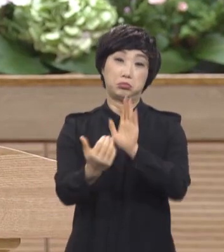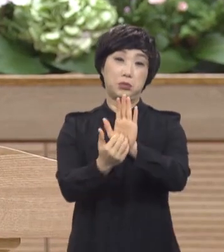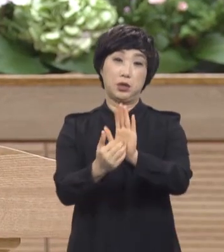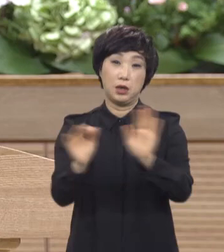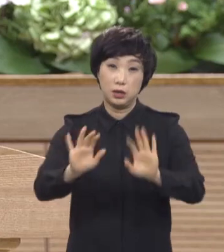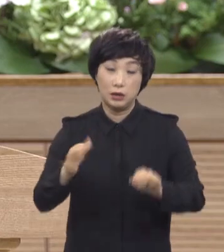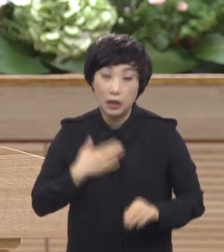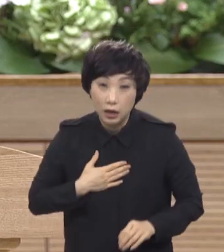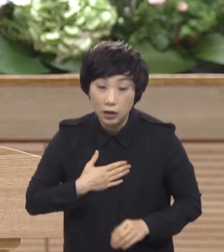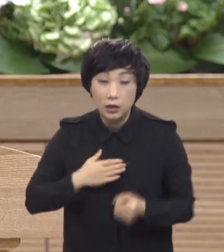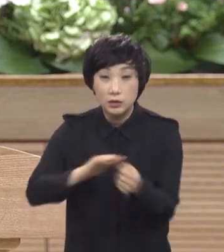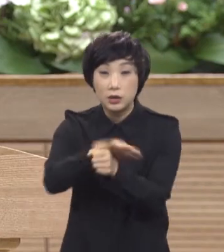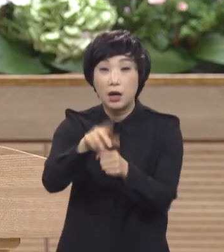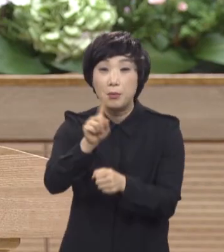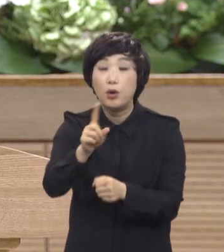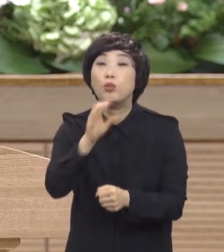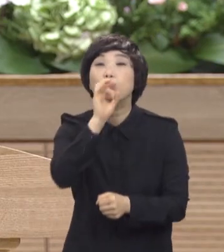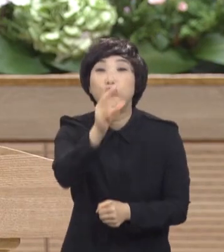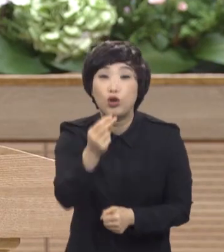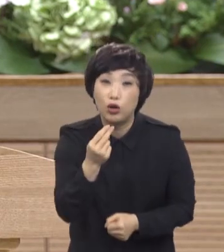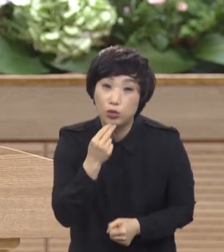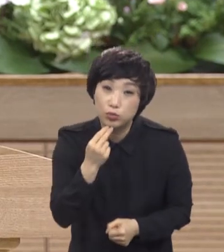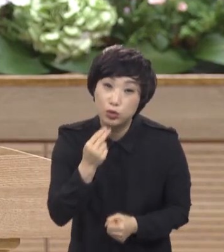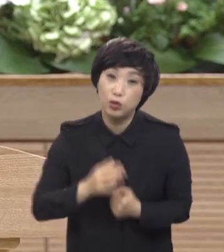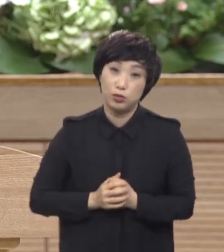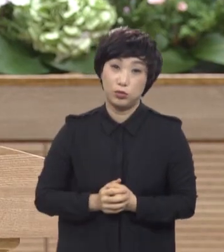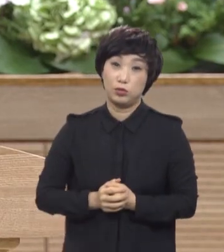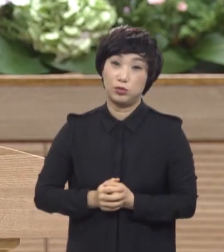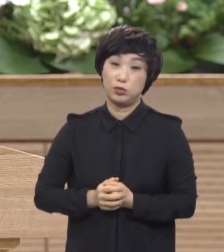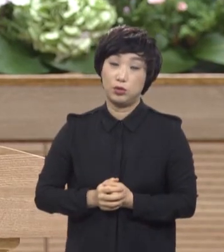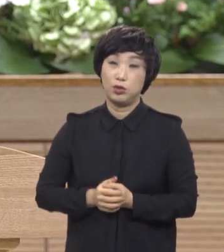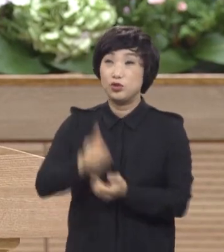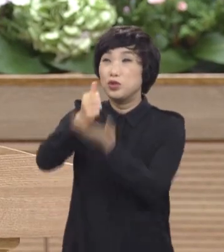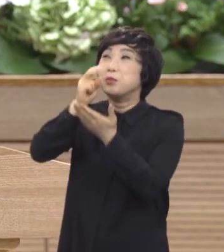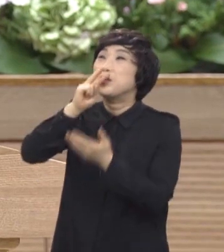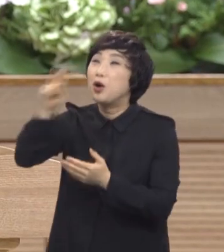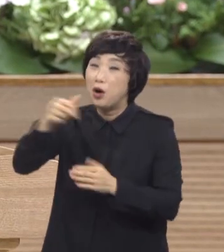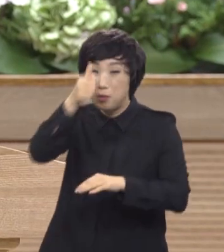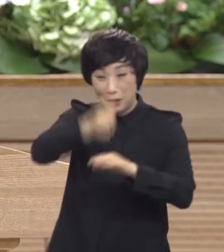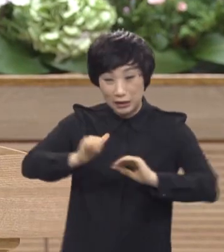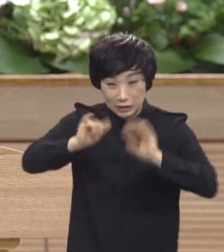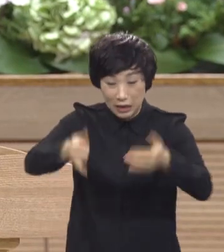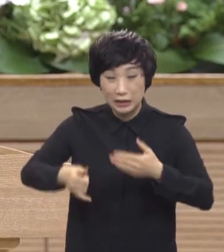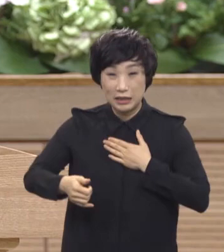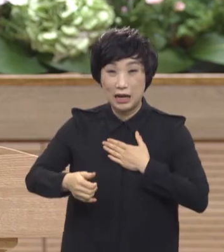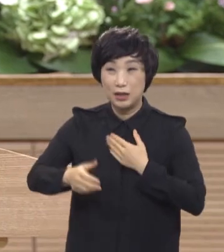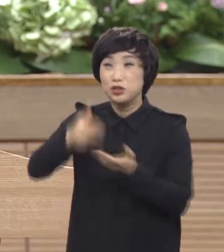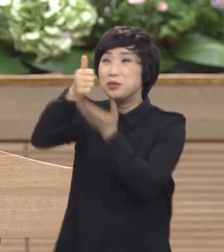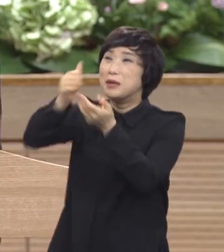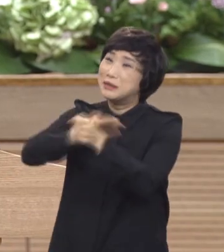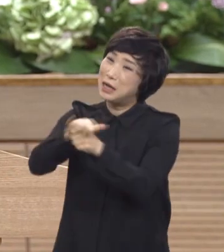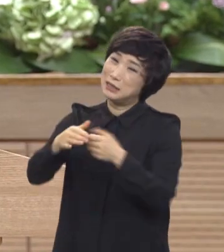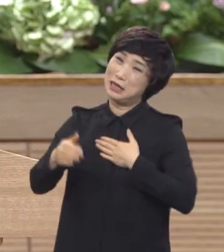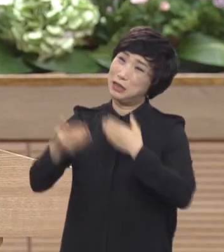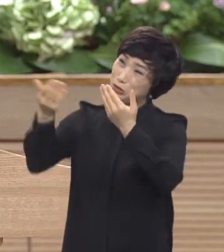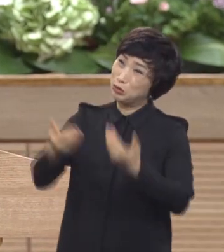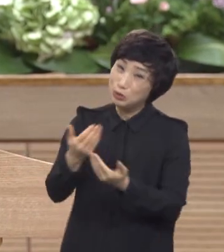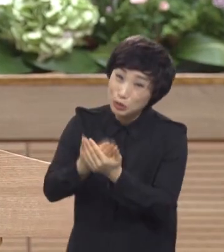사랑은 불가능이 없어야 된다 주여 말세에 나에게 이 사랑하게 하소서